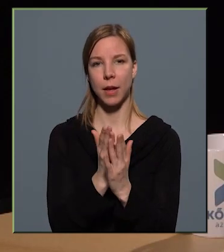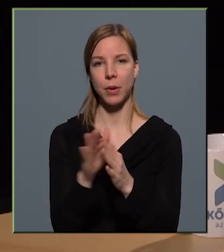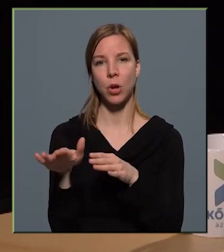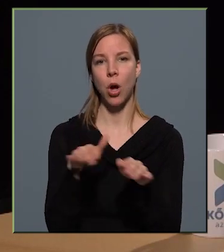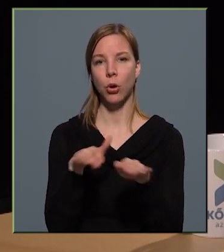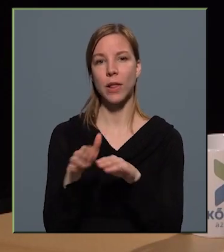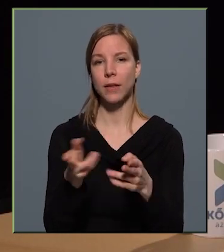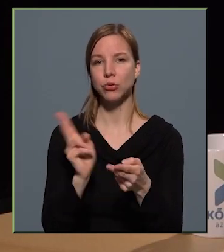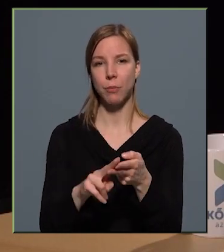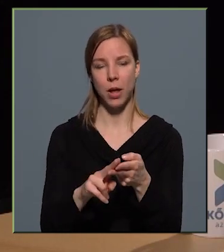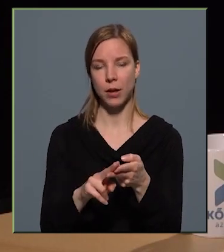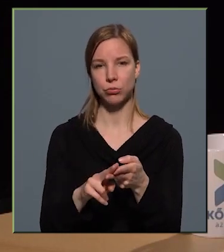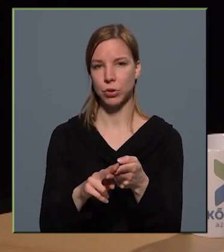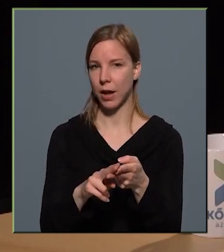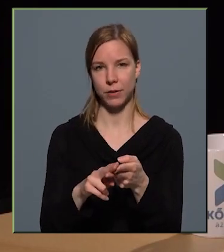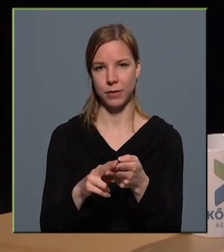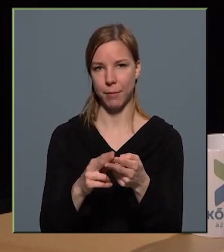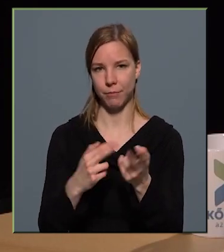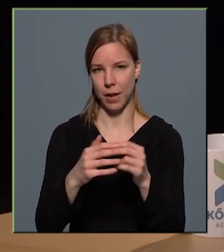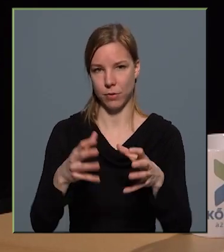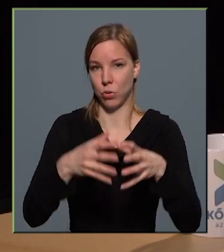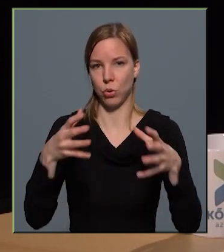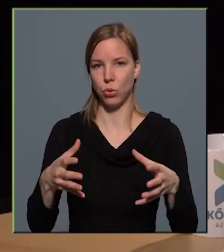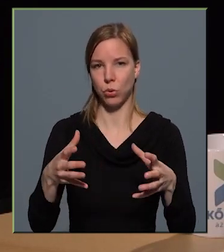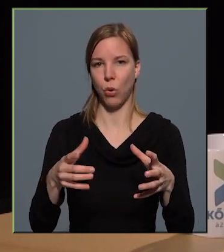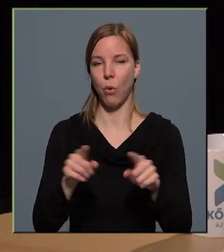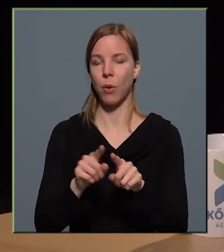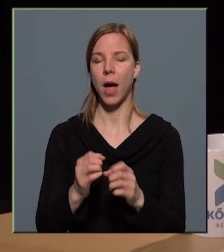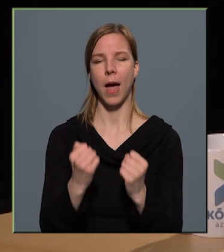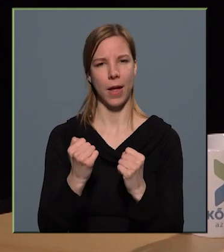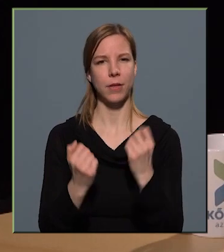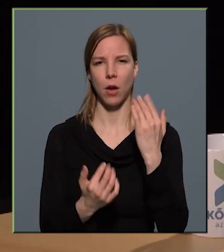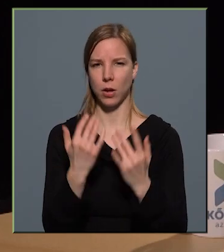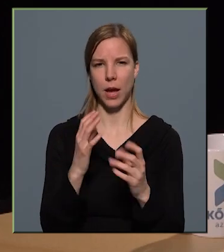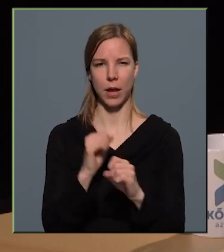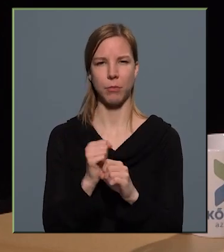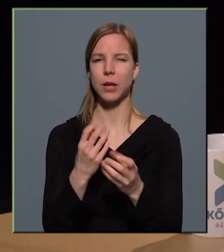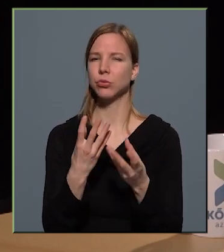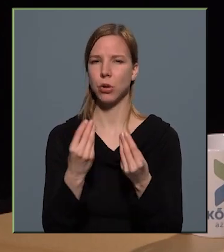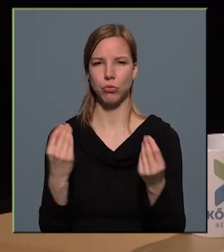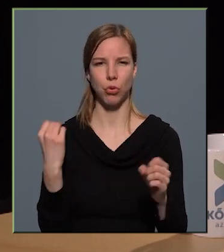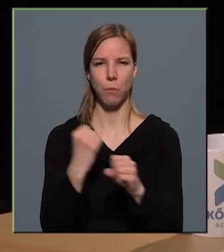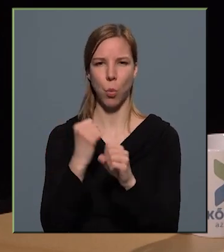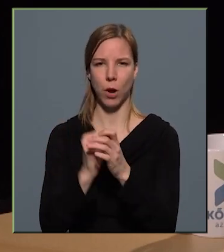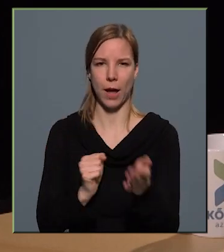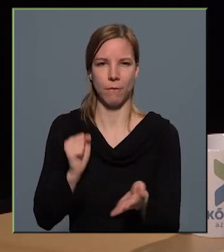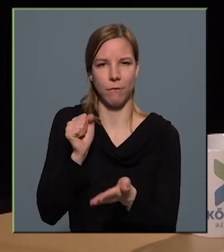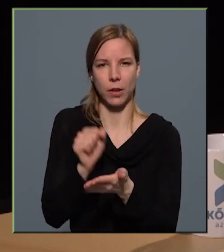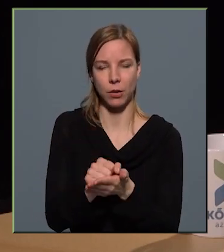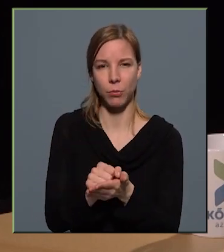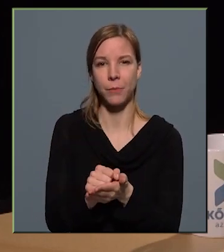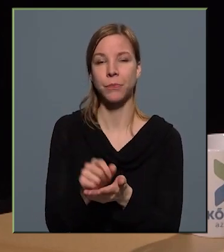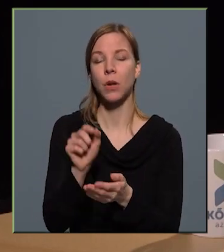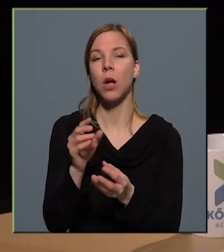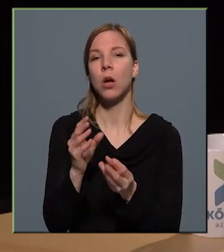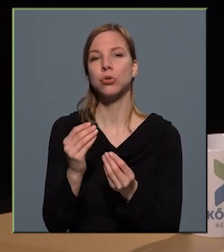nőtt, ami óriási eredmény és óriási befektetett munka is. Tehát sokszor az eredmény megtartása, vagy